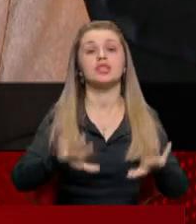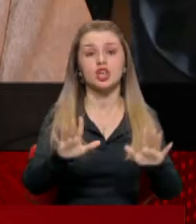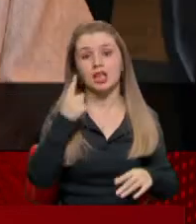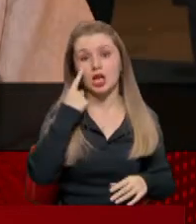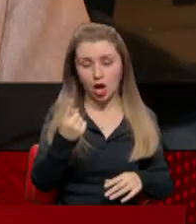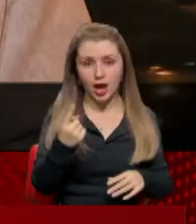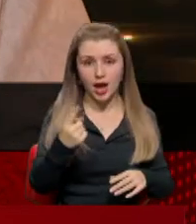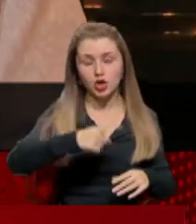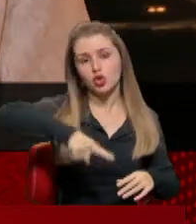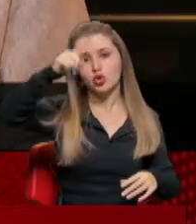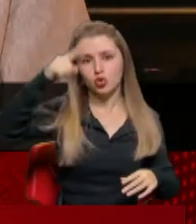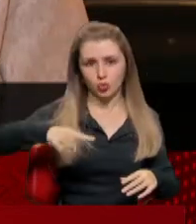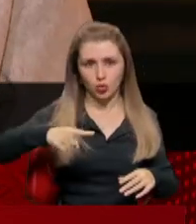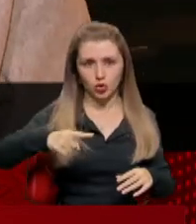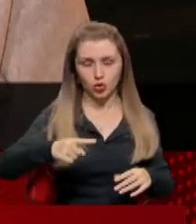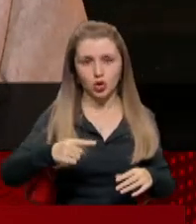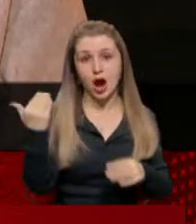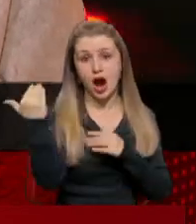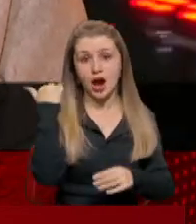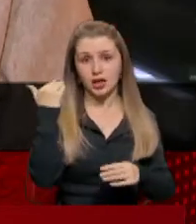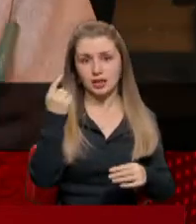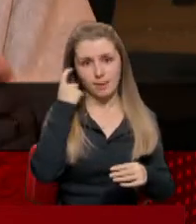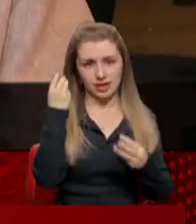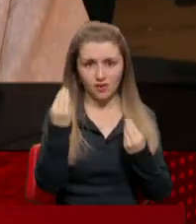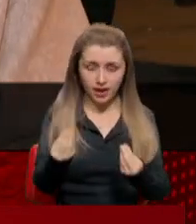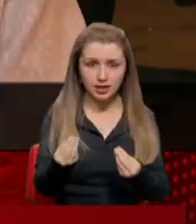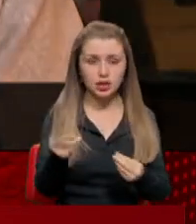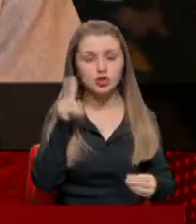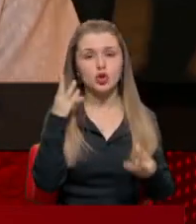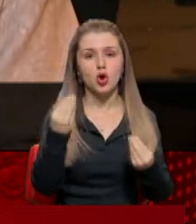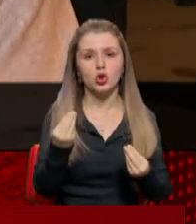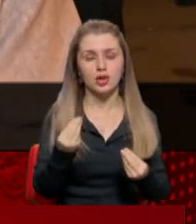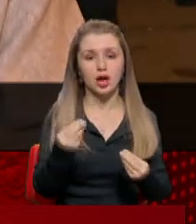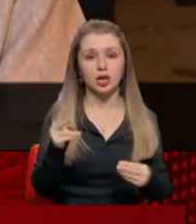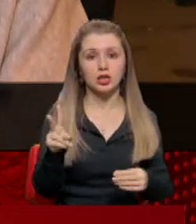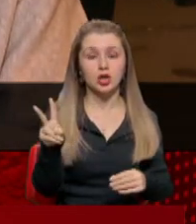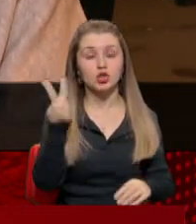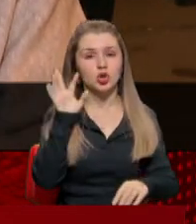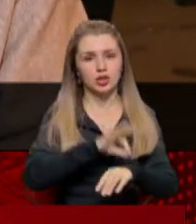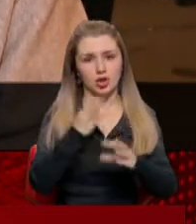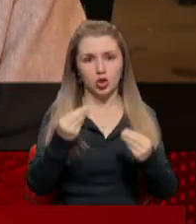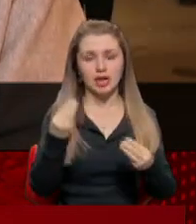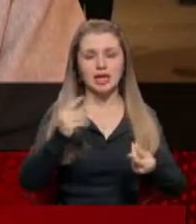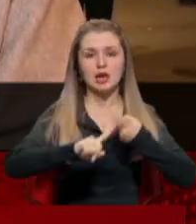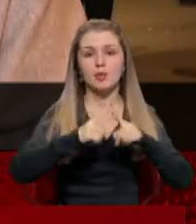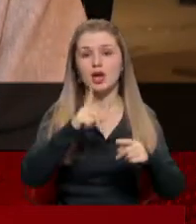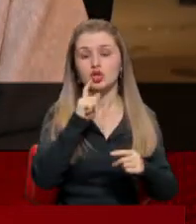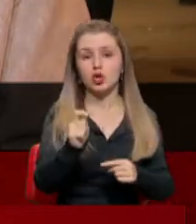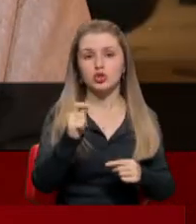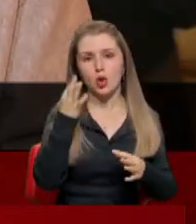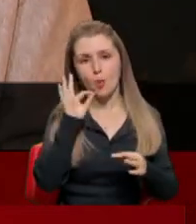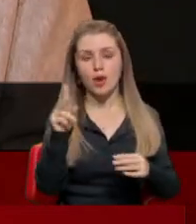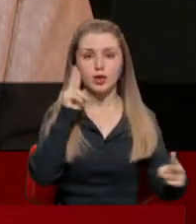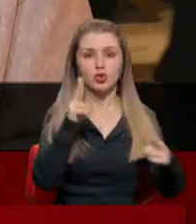yapılmayacağına yönelik gün boyu aslında kulisler aktardık. Son olarak aslında son dakika olarak İyi Parti sözcüsü böyle